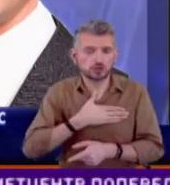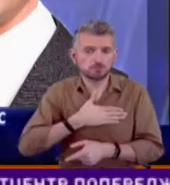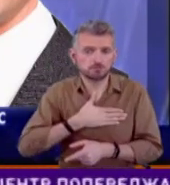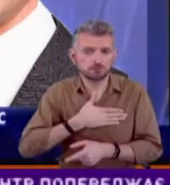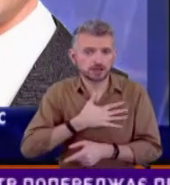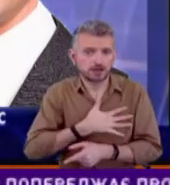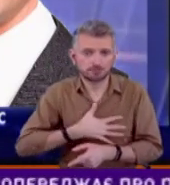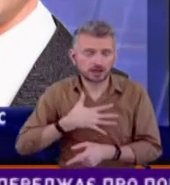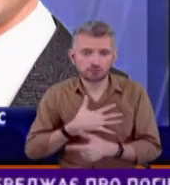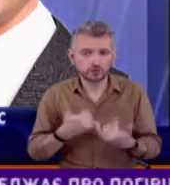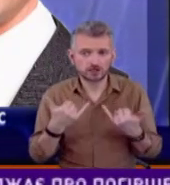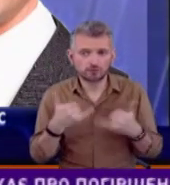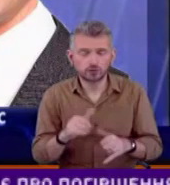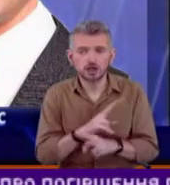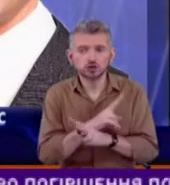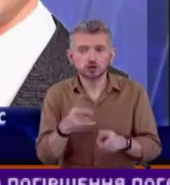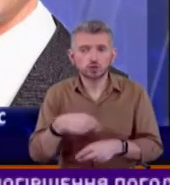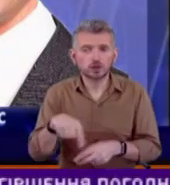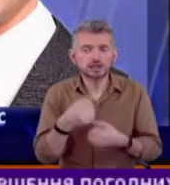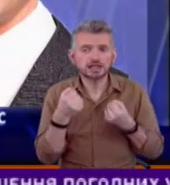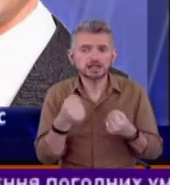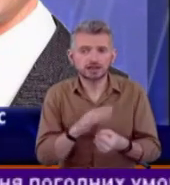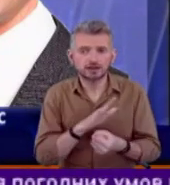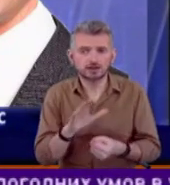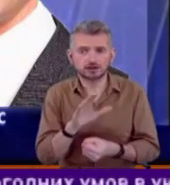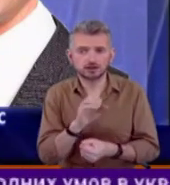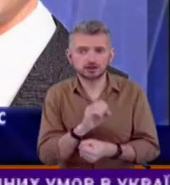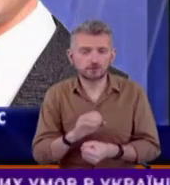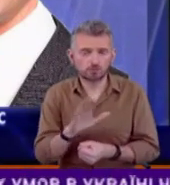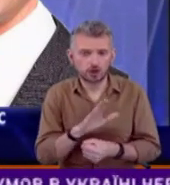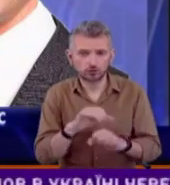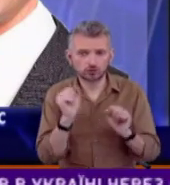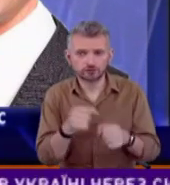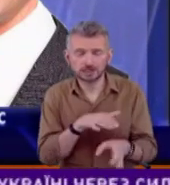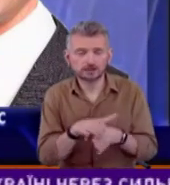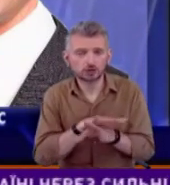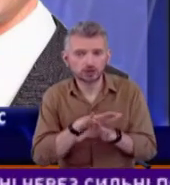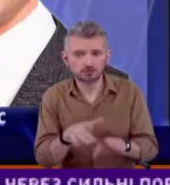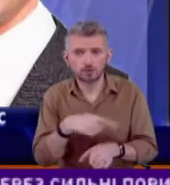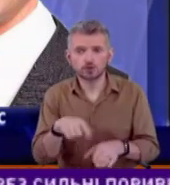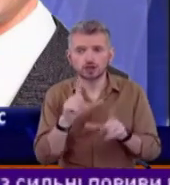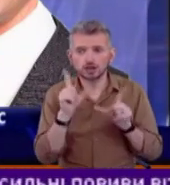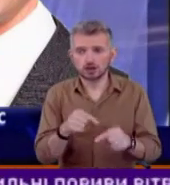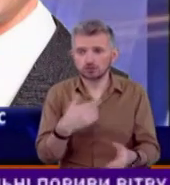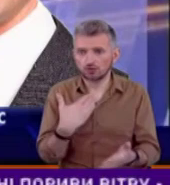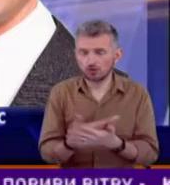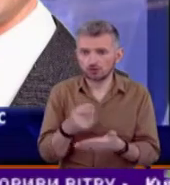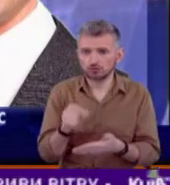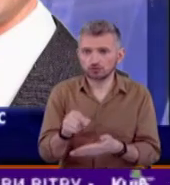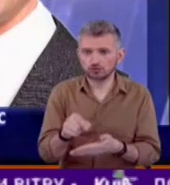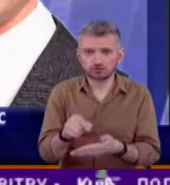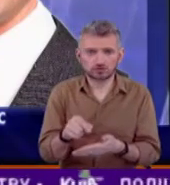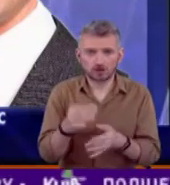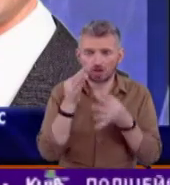чи неприємно здивовані. Ніхто з них не їде європейської швидкості, не дотримуються. Вони їдуть, о, тут же ж